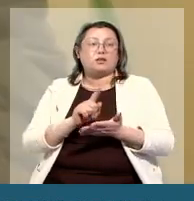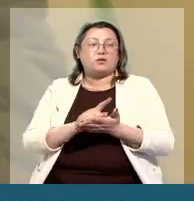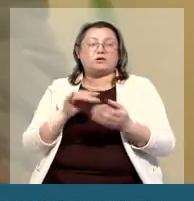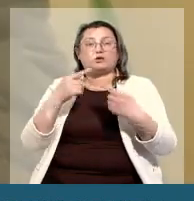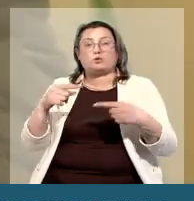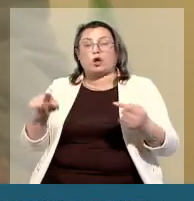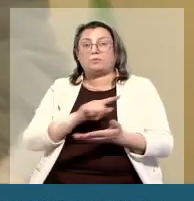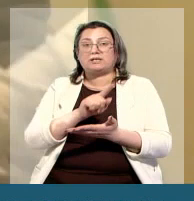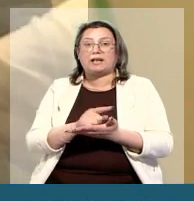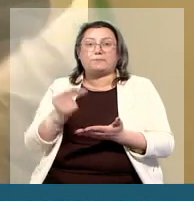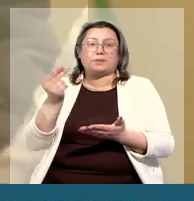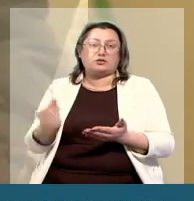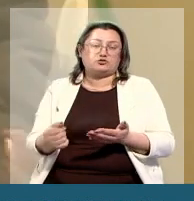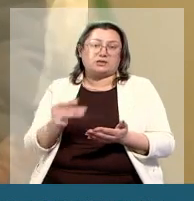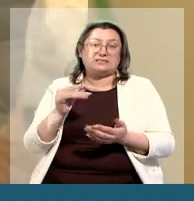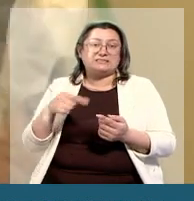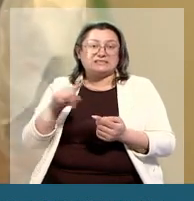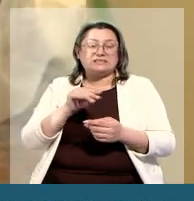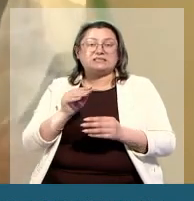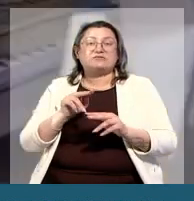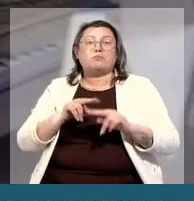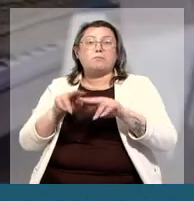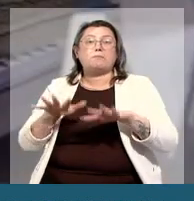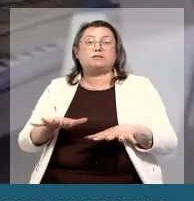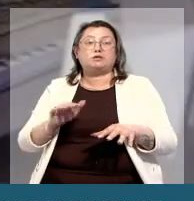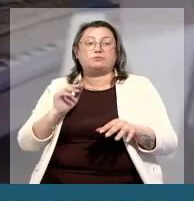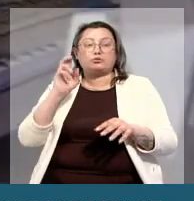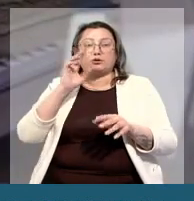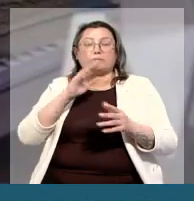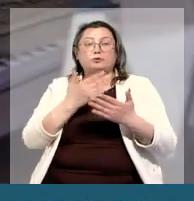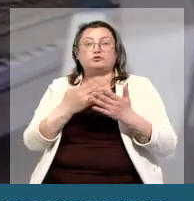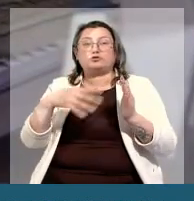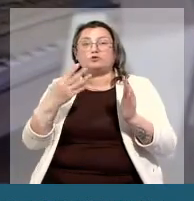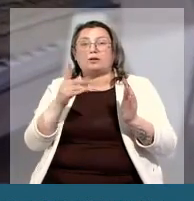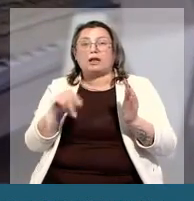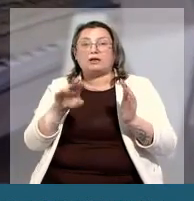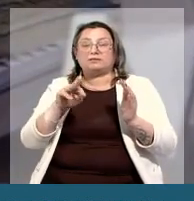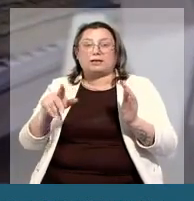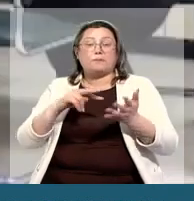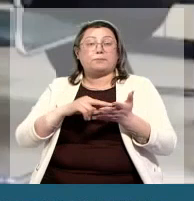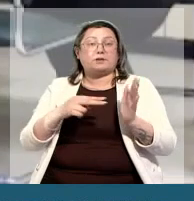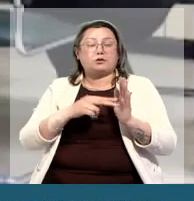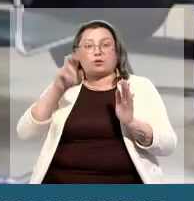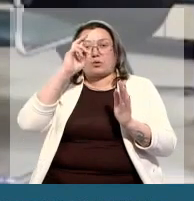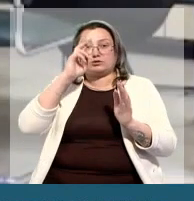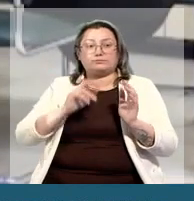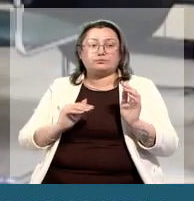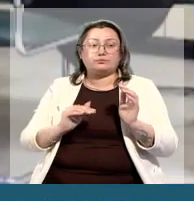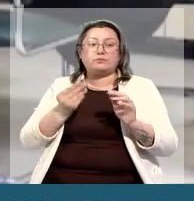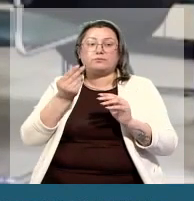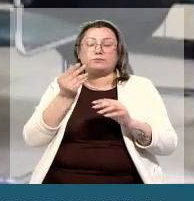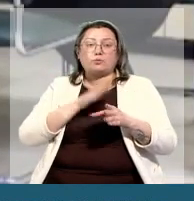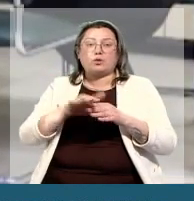и других обязательных платежей. Из них зачислено в местный бюджет почти 44 миллиардов тенге. План государственного бюджета исполнен